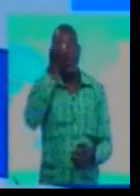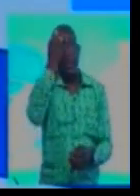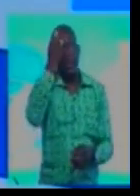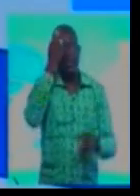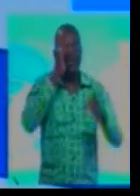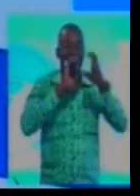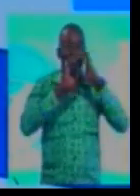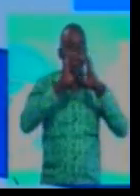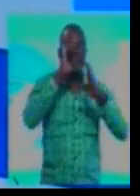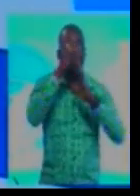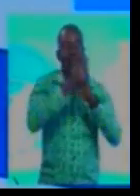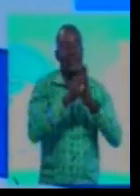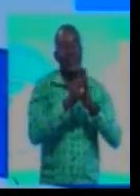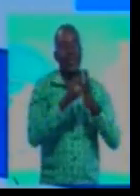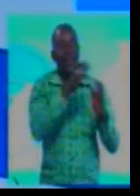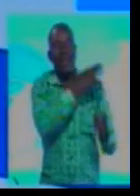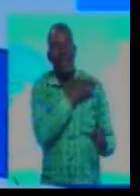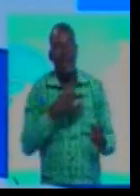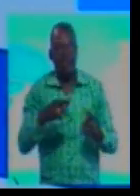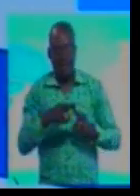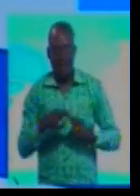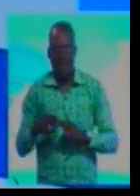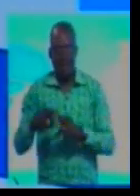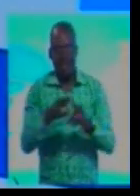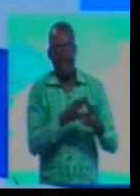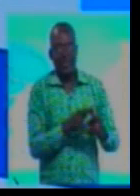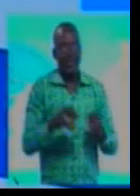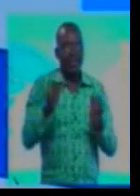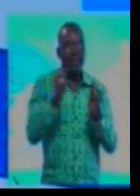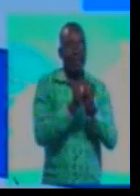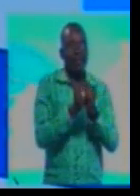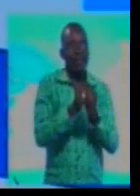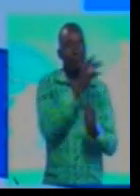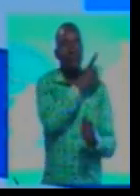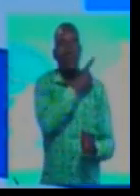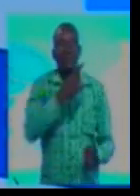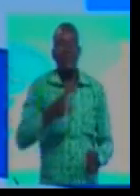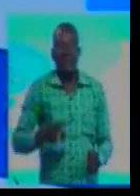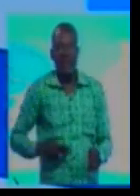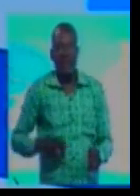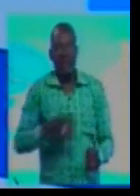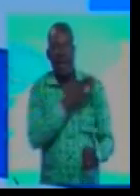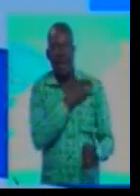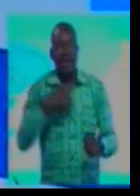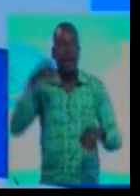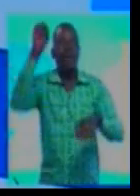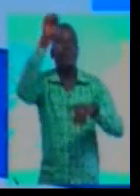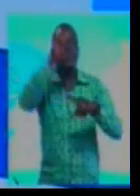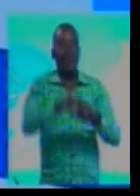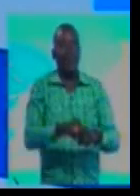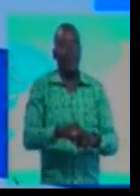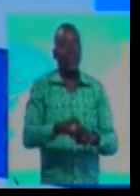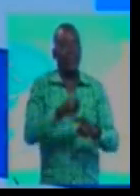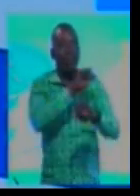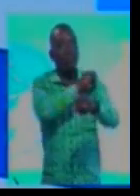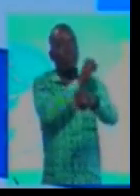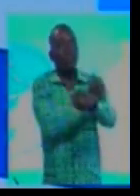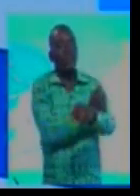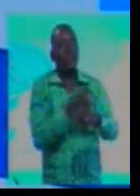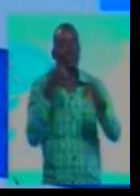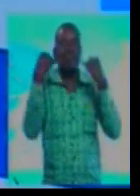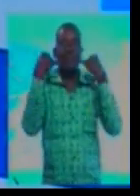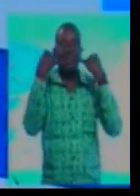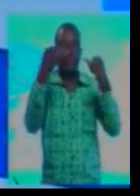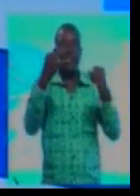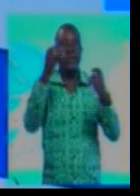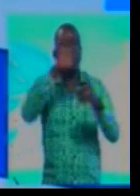la Communication et des Relations avec le Parlement et le syndicat autonome des travailleurs de l'information